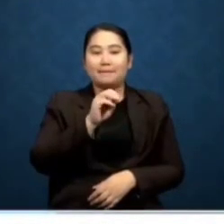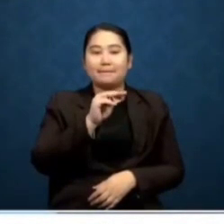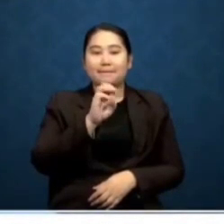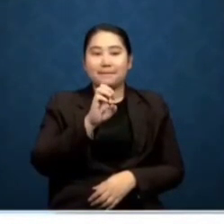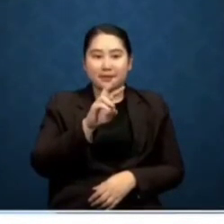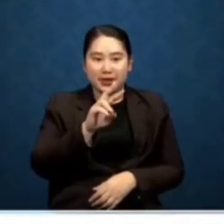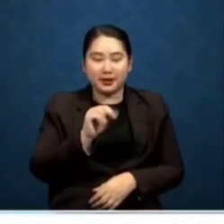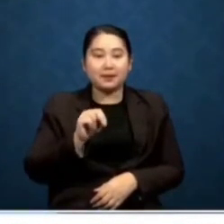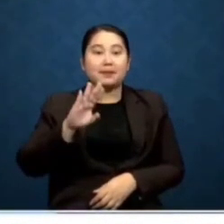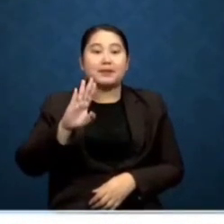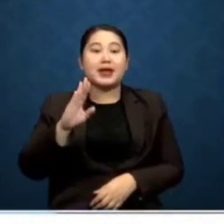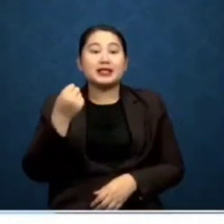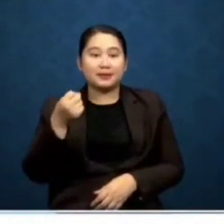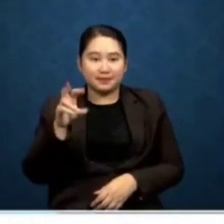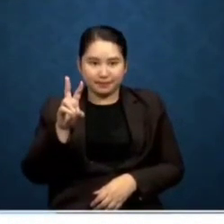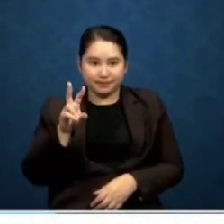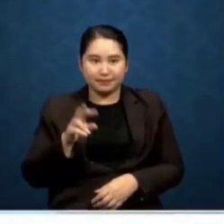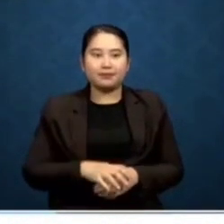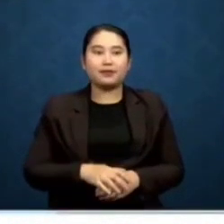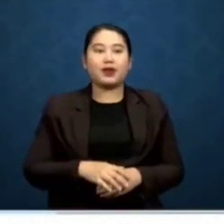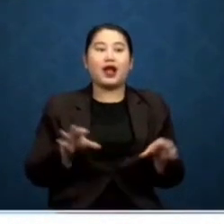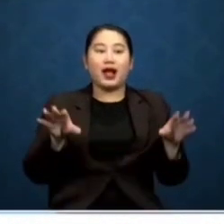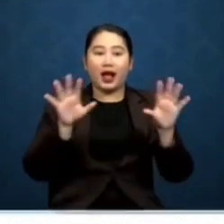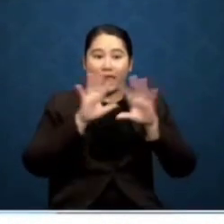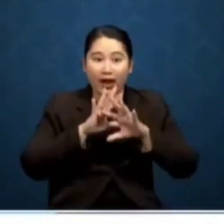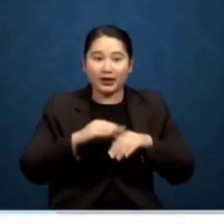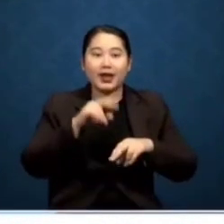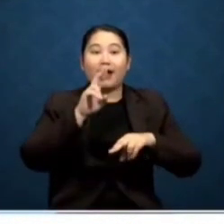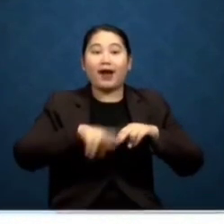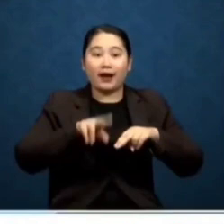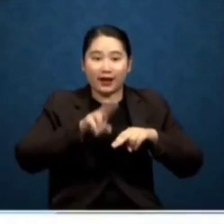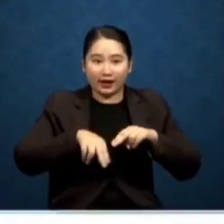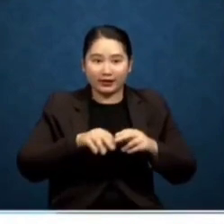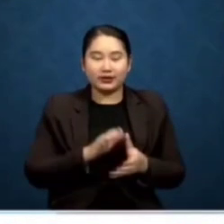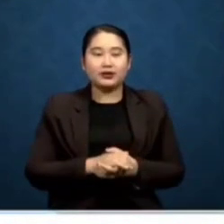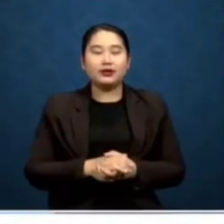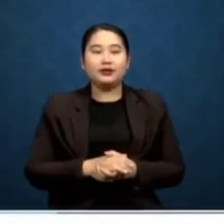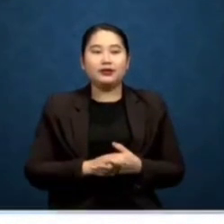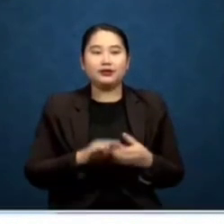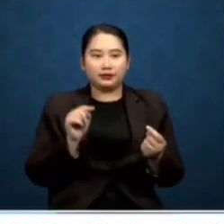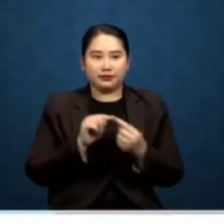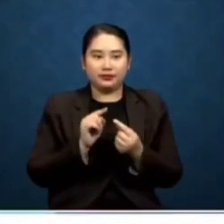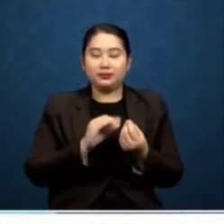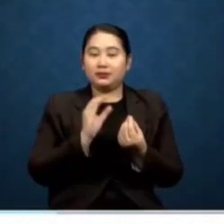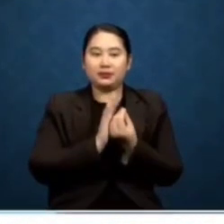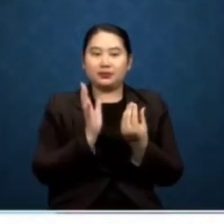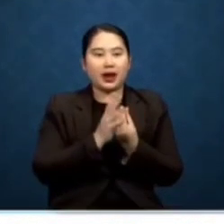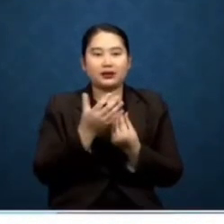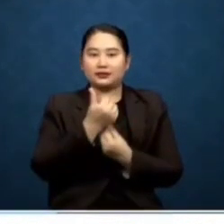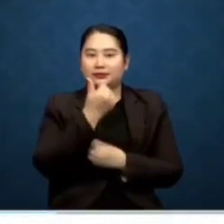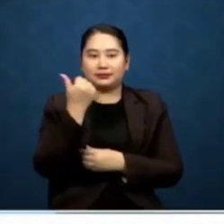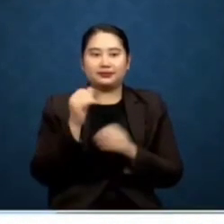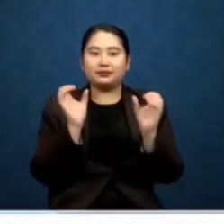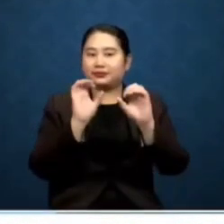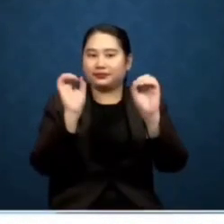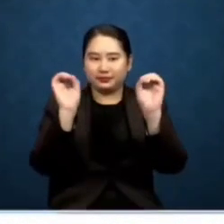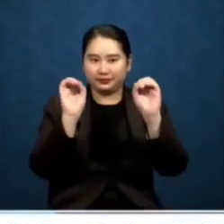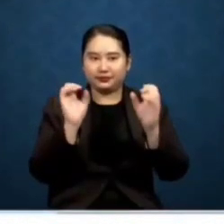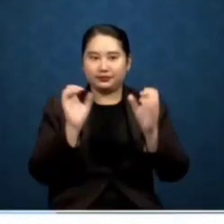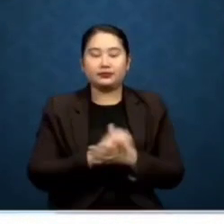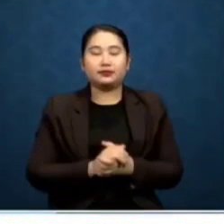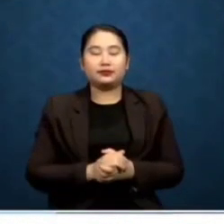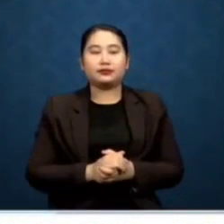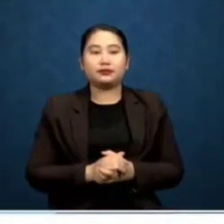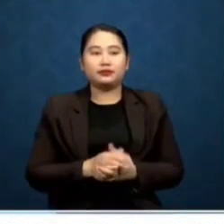แก่ใหญ่อาหารวิตามินเอวิตามินB12ลูทีนโปแทสเซียมฟอสฟอรัสเหล็ก